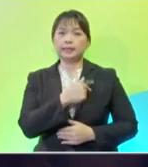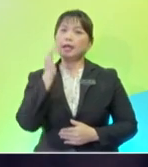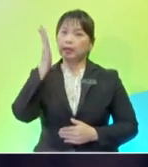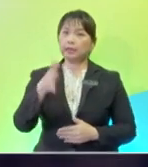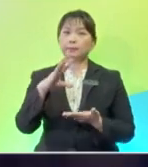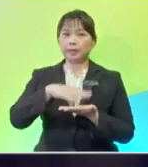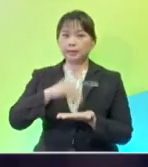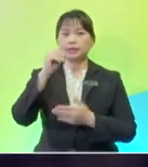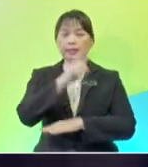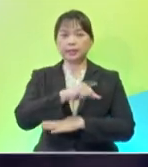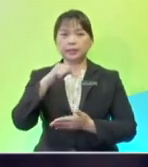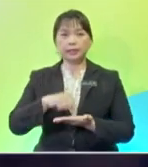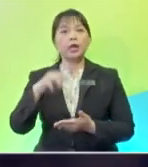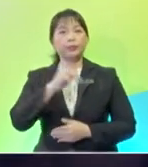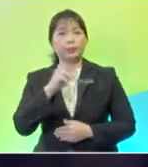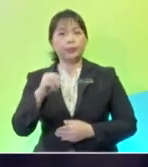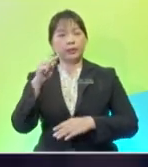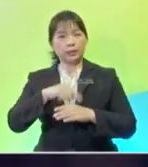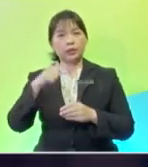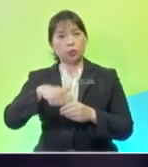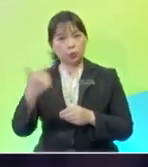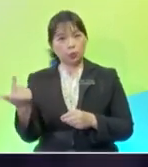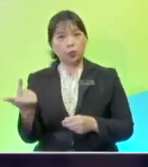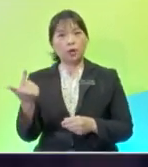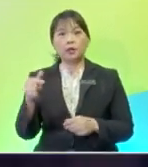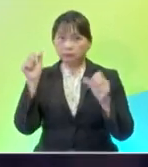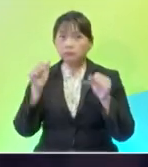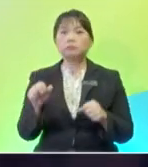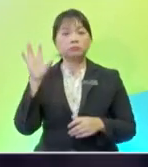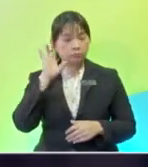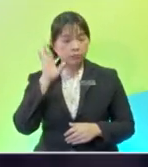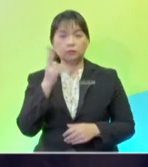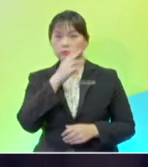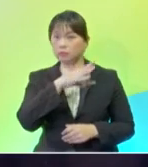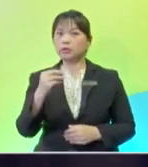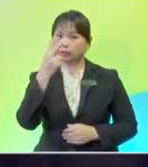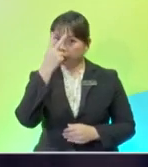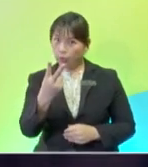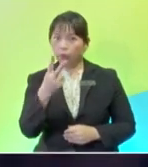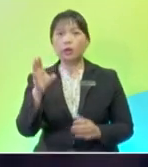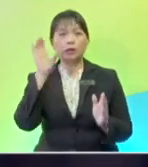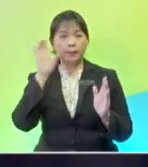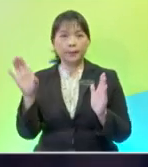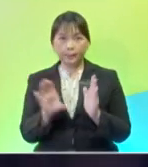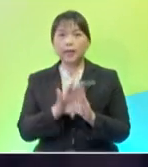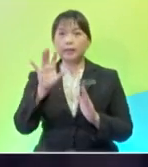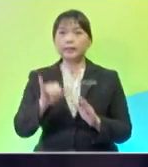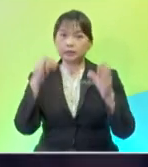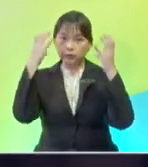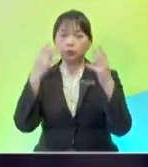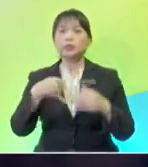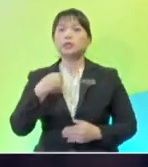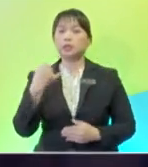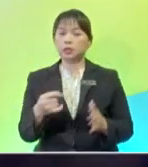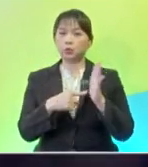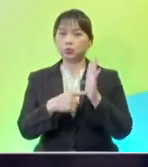kita di rumah sana boleh dengar lele dan Perhatikan gambar yang saya gunakan kepada kita dan selepas ini anda